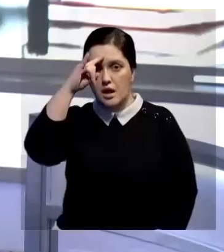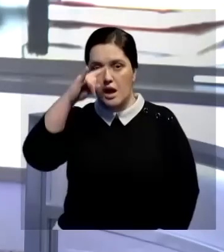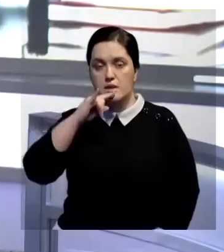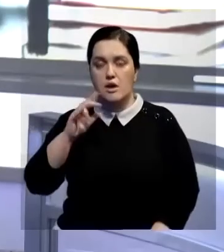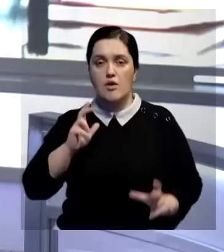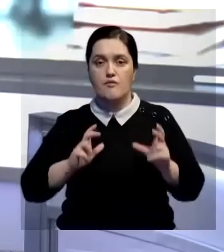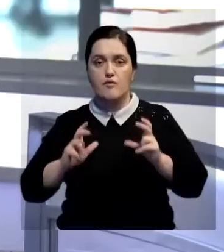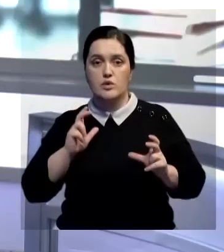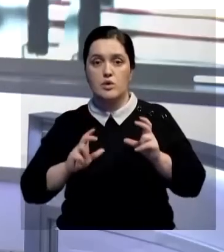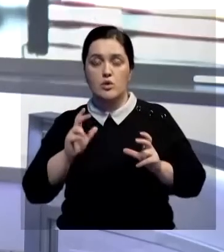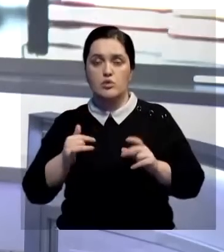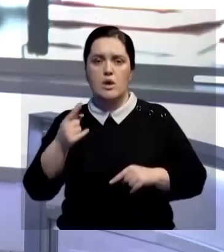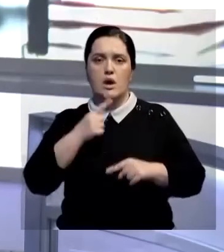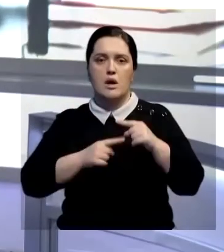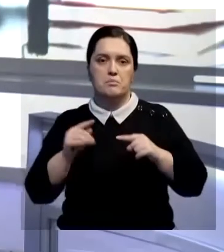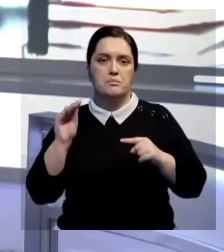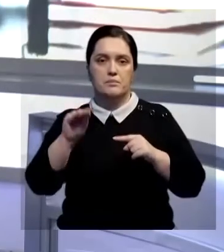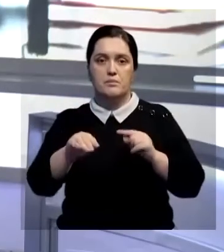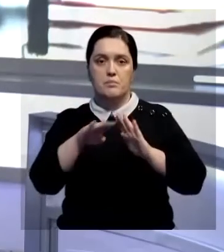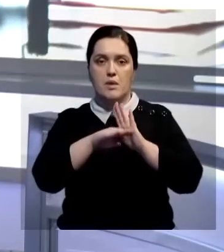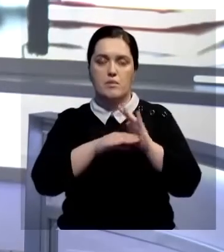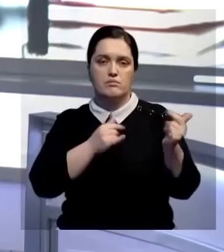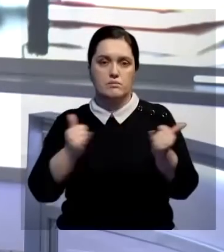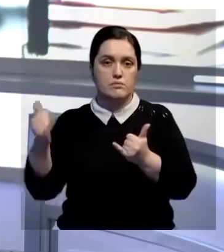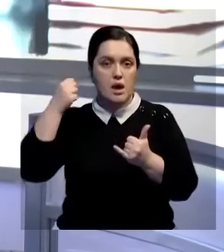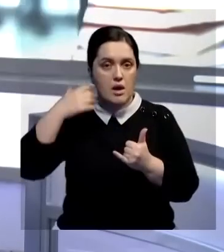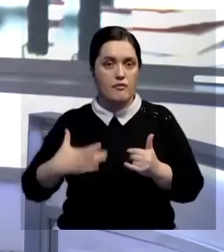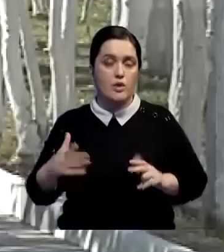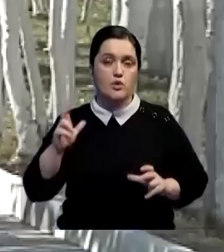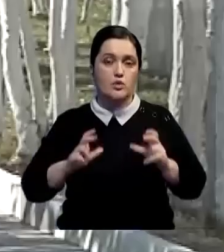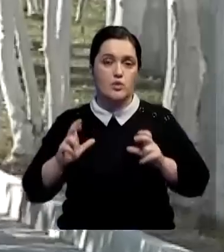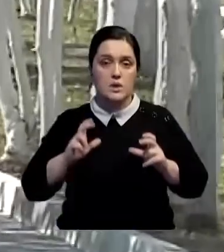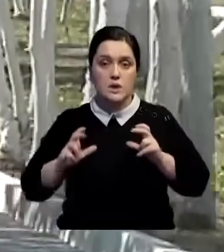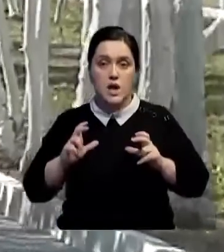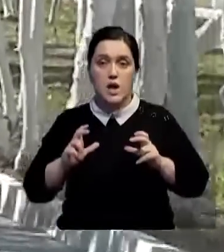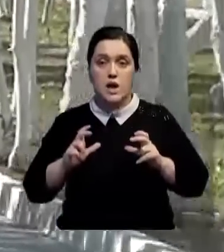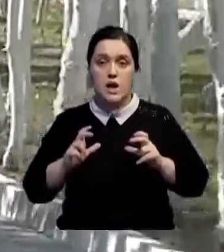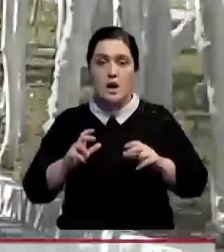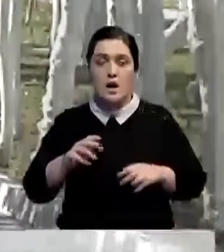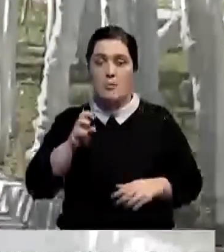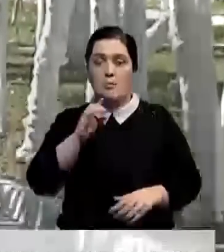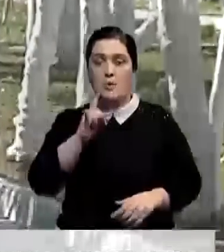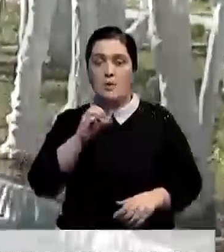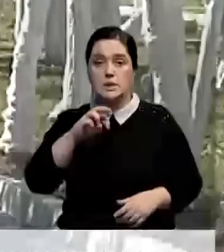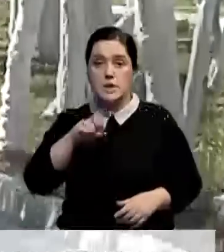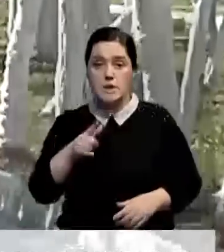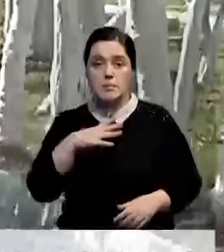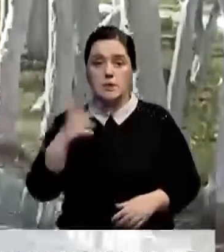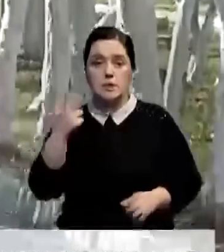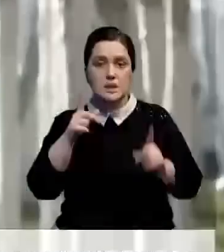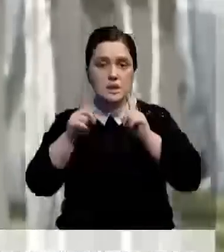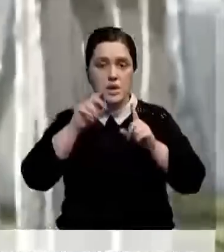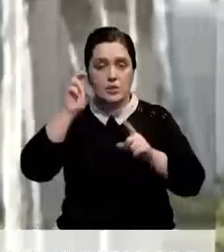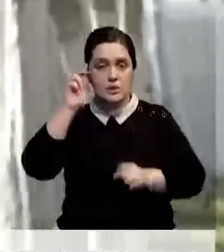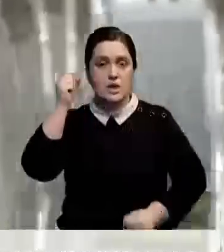Казахстанские вузы возобновят образовательную программу для афганских студентов. Об этом заявил представитель МИД Айбек Смадьяров. По его словам, накануне в Брюсселе прошло